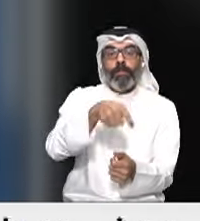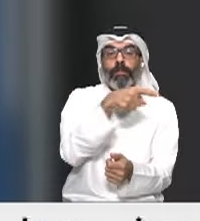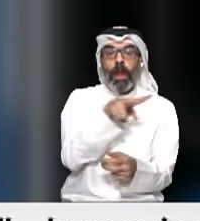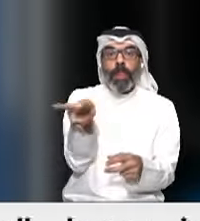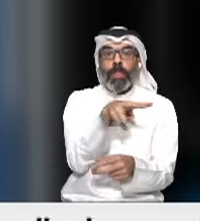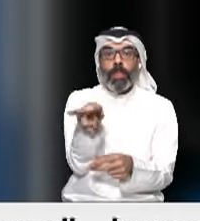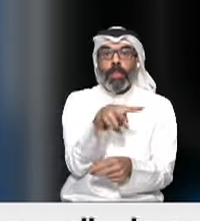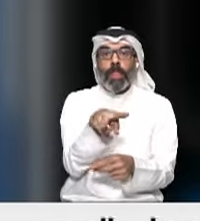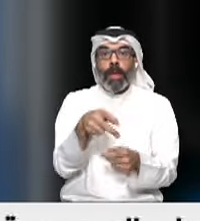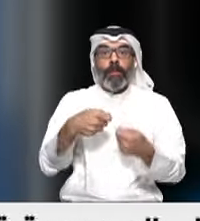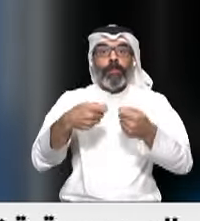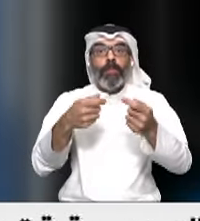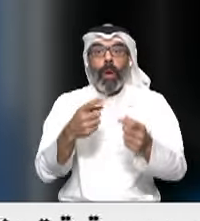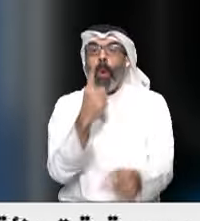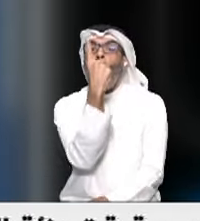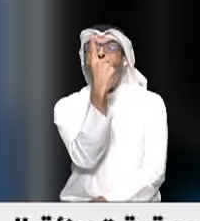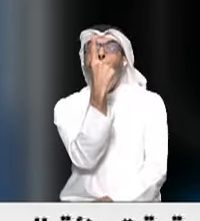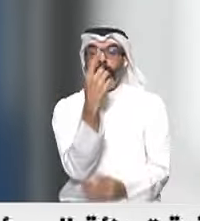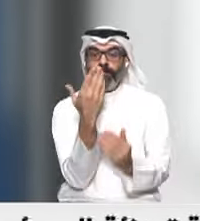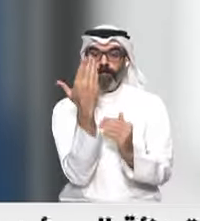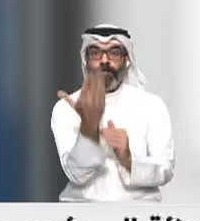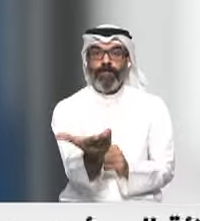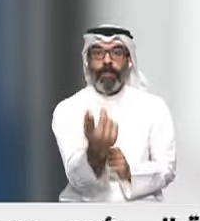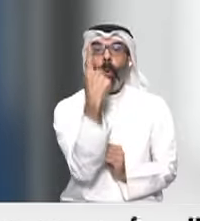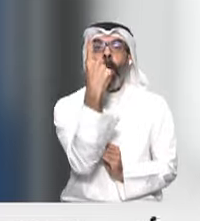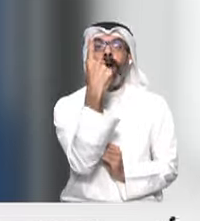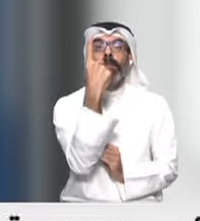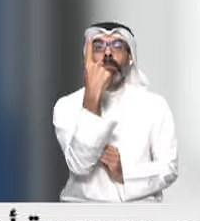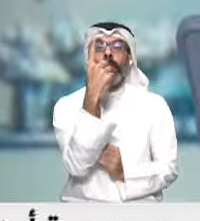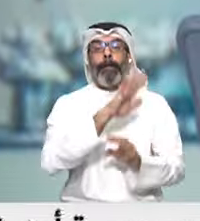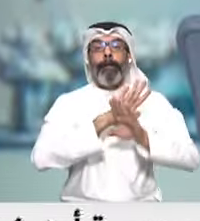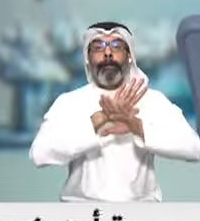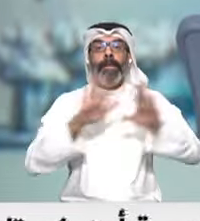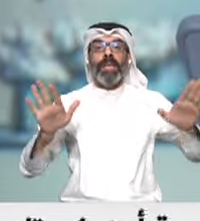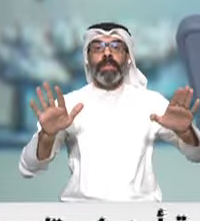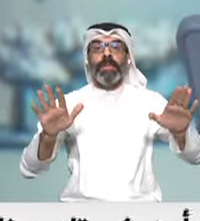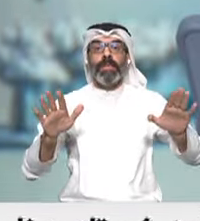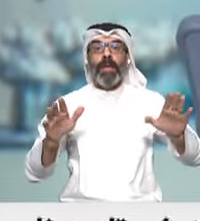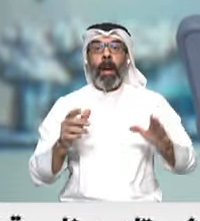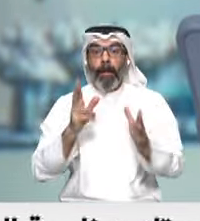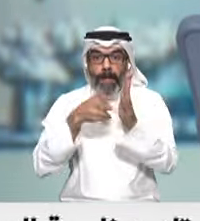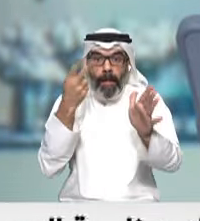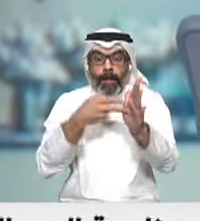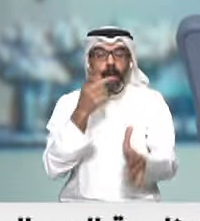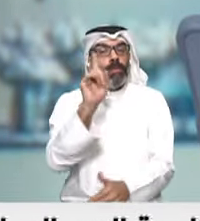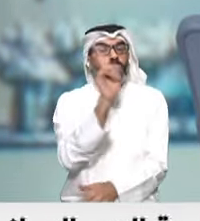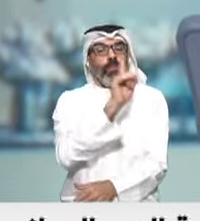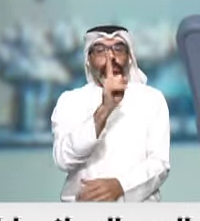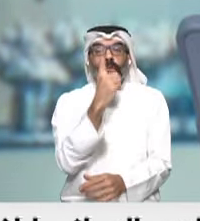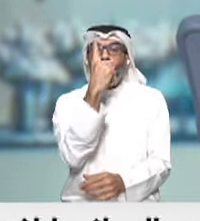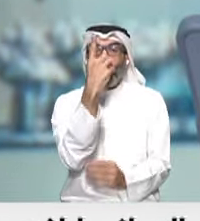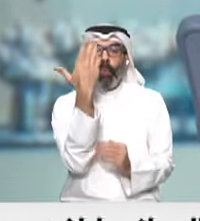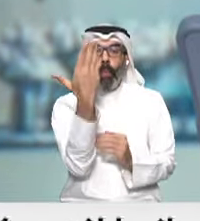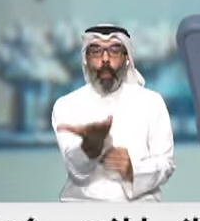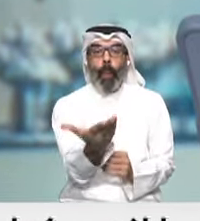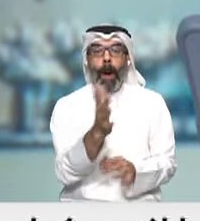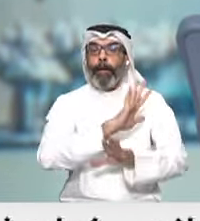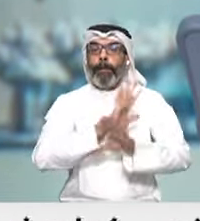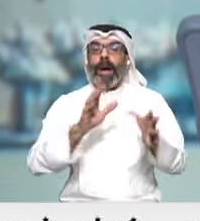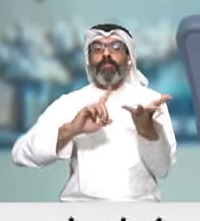حق في تقديم طلب واحد على المركبه هذه ابرز الشروط الواجب